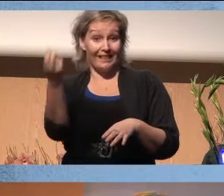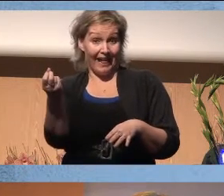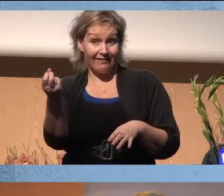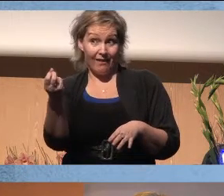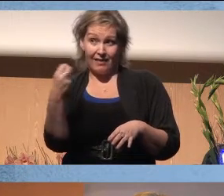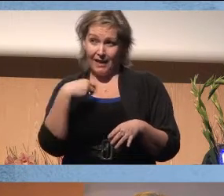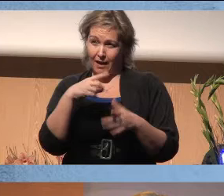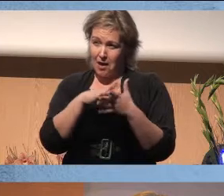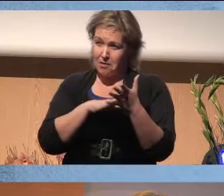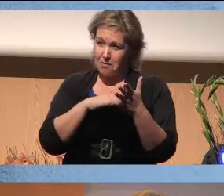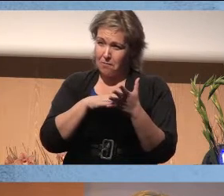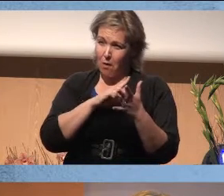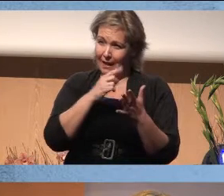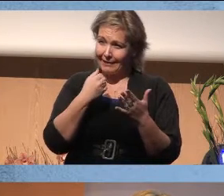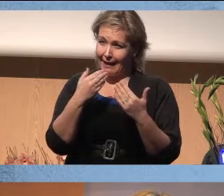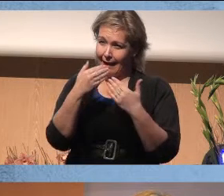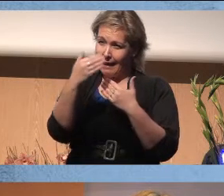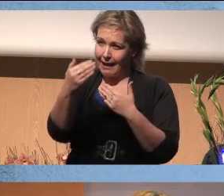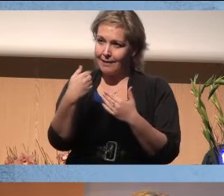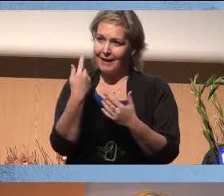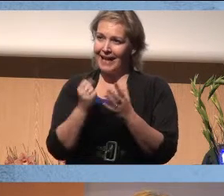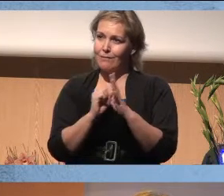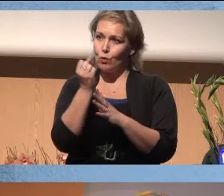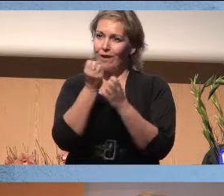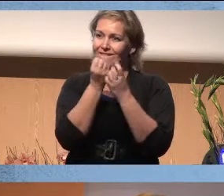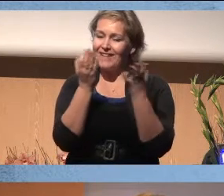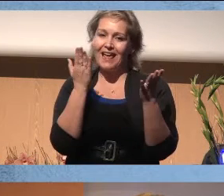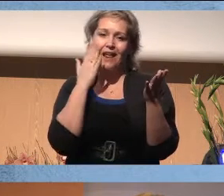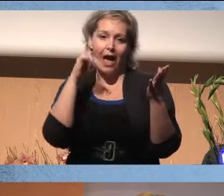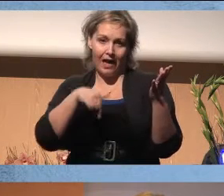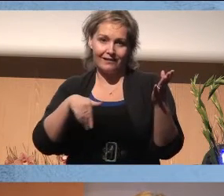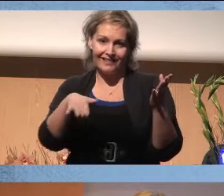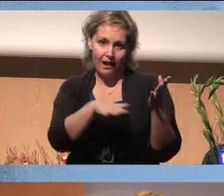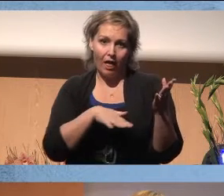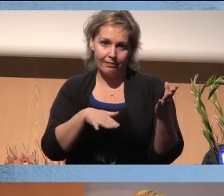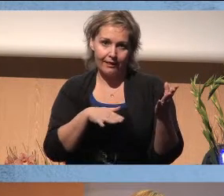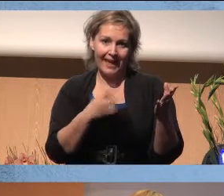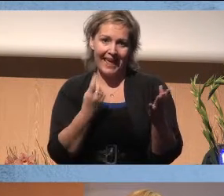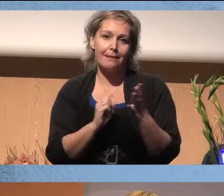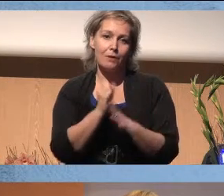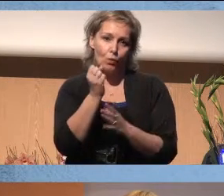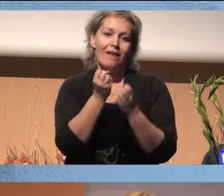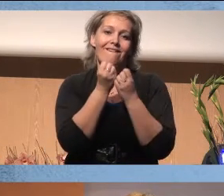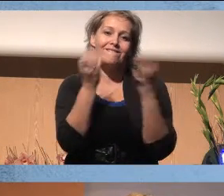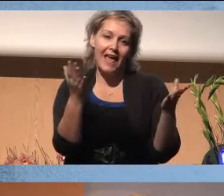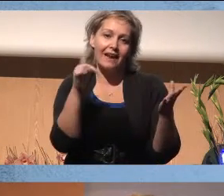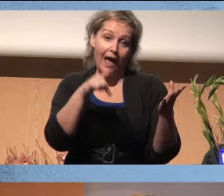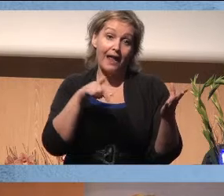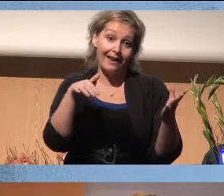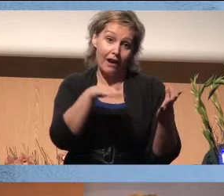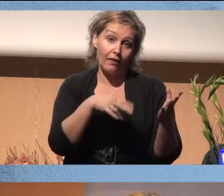kan dere regne ut hvor lenge det er til, så blir vi 1 million flere her i landet. 1 million flere her i